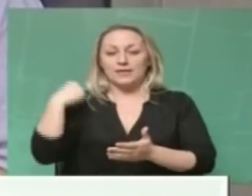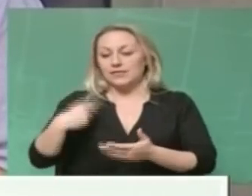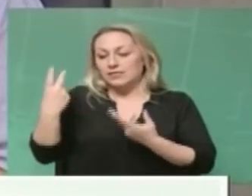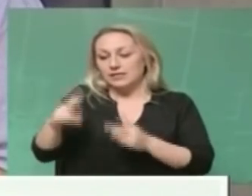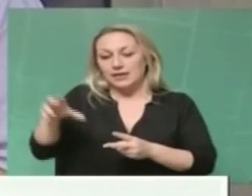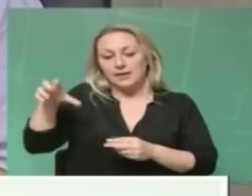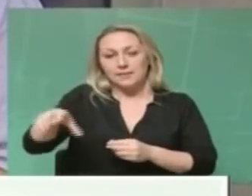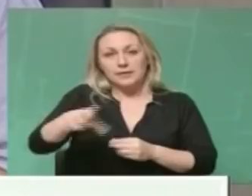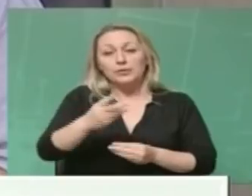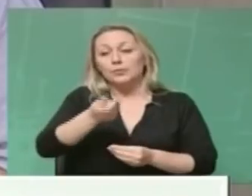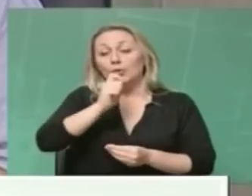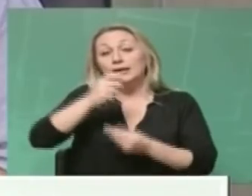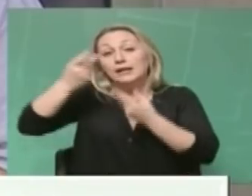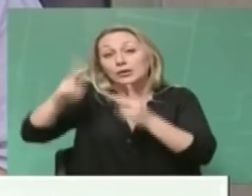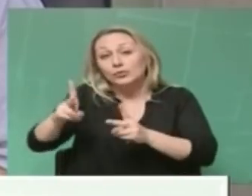αποδέχονται και οθετούν αυτή την πολιτική.